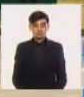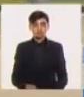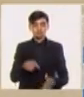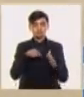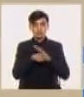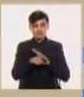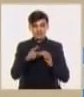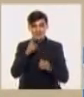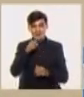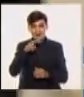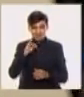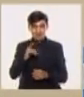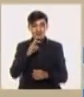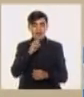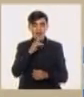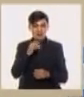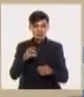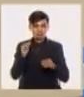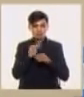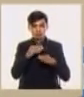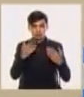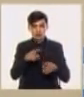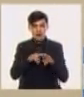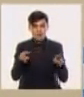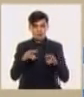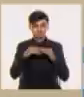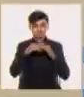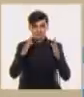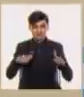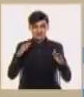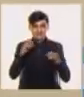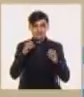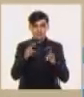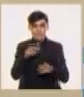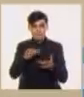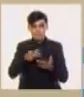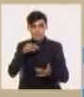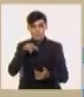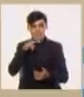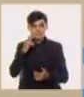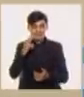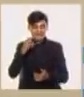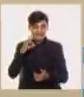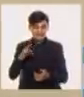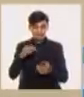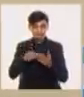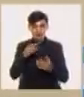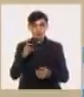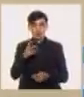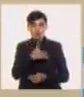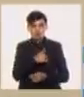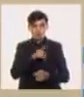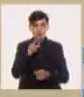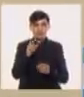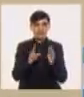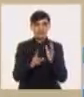Правда, на территории Халык-арена уже установили вот такие палатки для приема ПЦР-тестов. Желающих здесь начнут принимать с